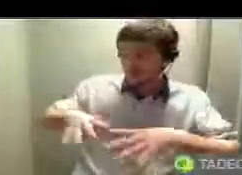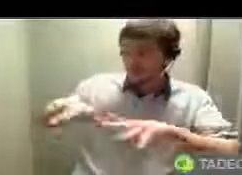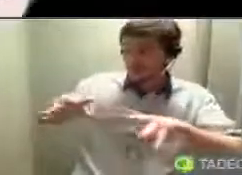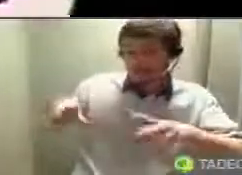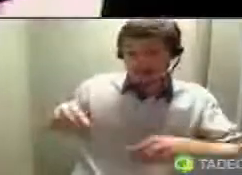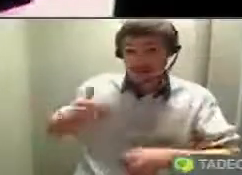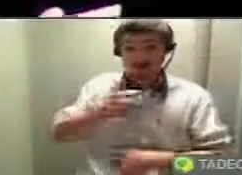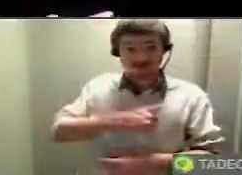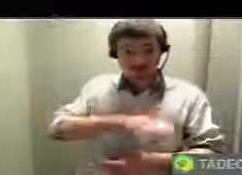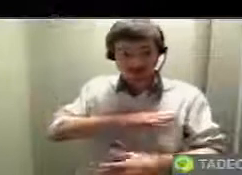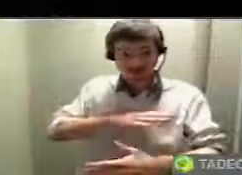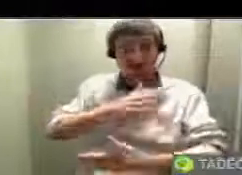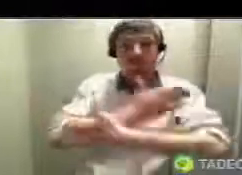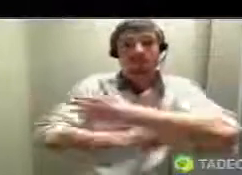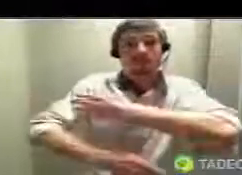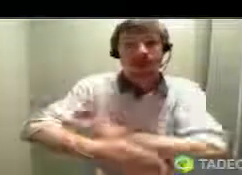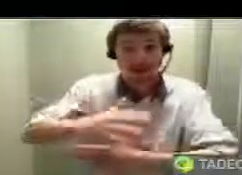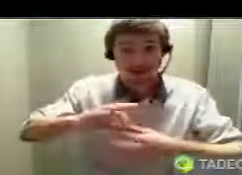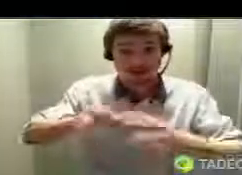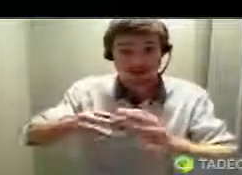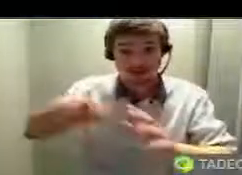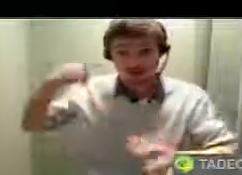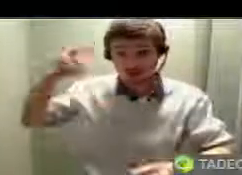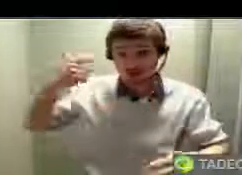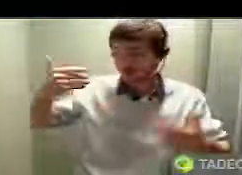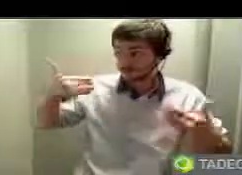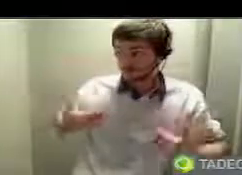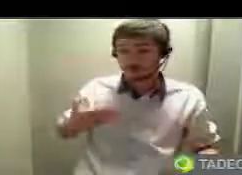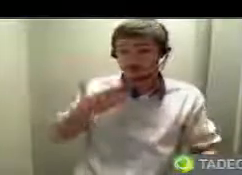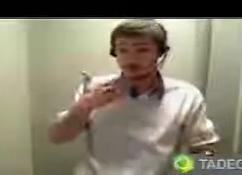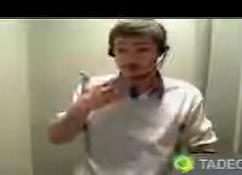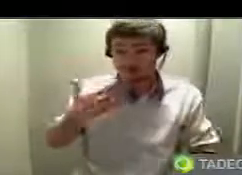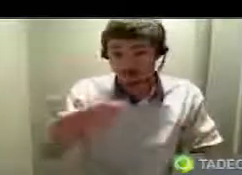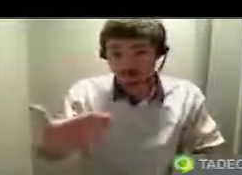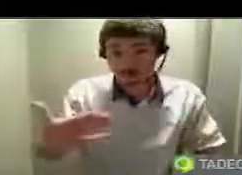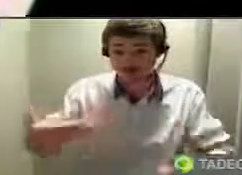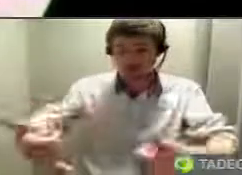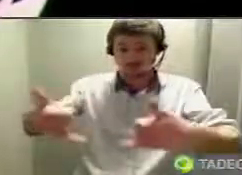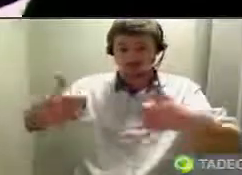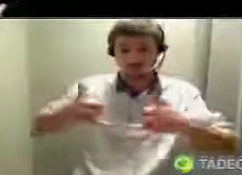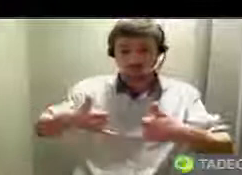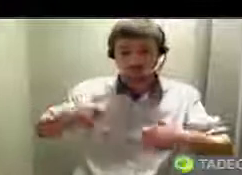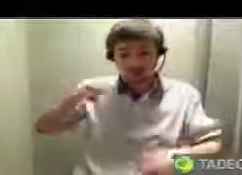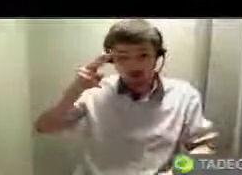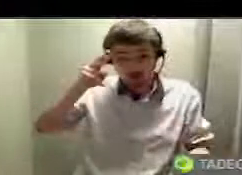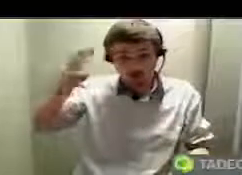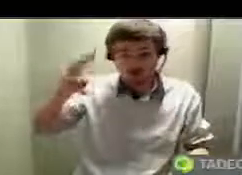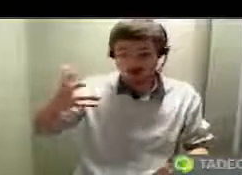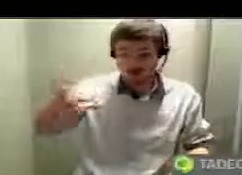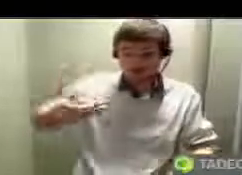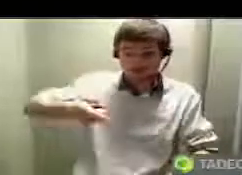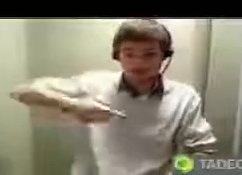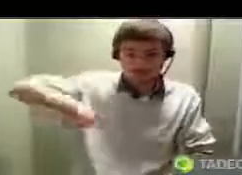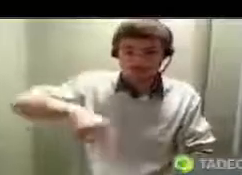Londres, je vous remercie pour ce trophée de l'honneur. Nous sommes fiers d'avoir accueilli au